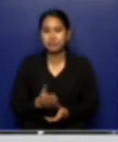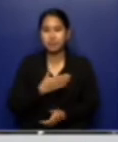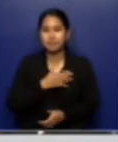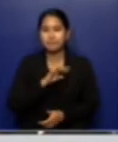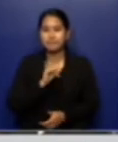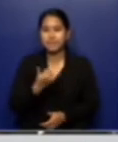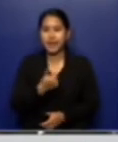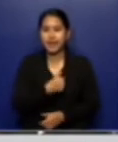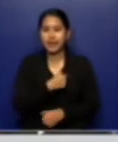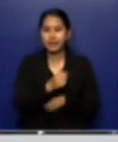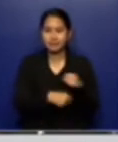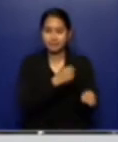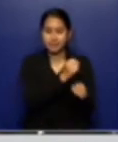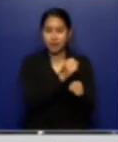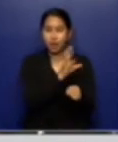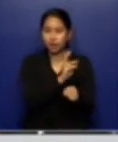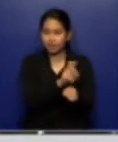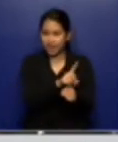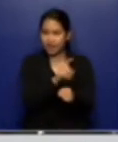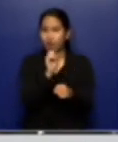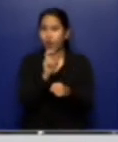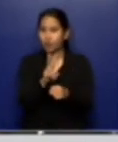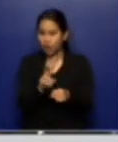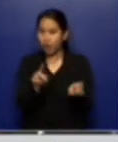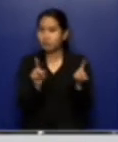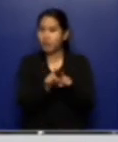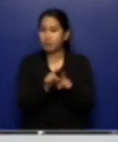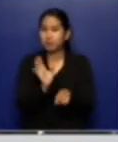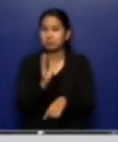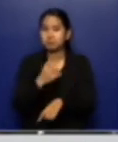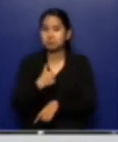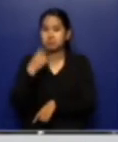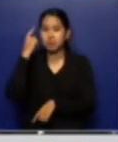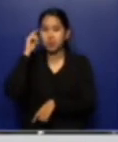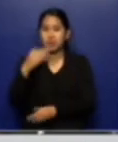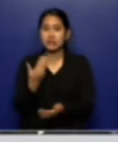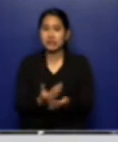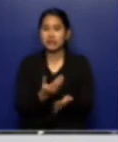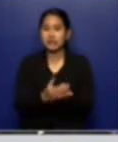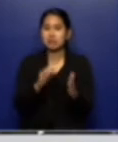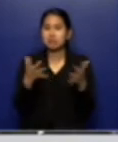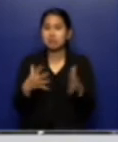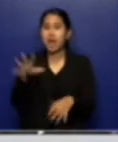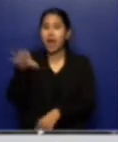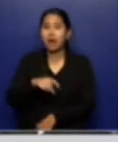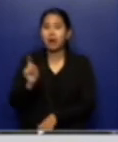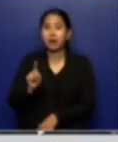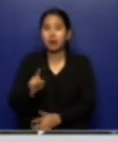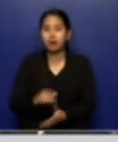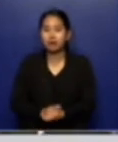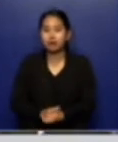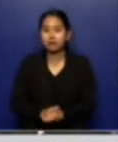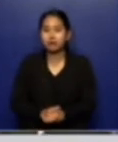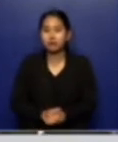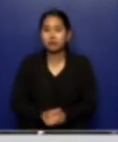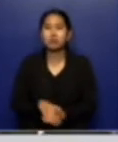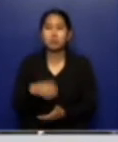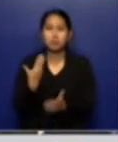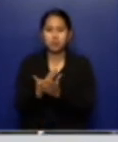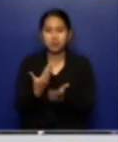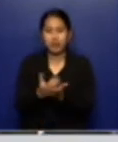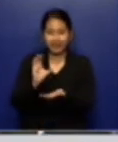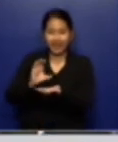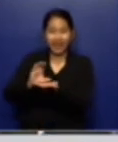าปี62 61มันจะเป็นอย่างนี้หรือเปล่าไม่มีเงินแล้วเอาเงินตรงไหนฮะเอาเงินในตะกร้าที่เป็นงบลงทุ